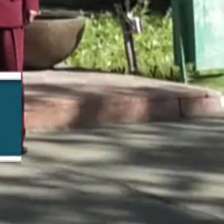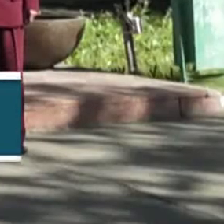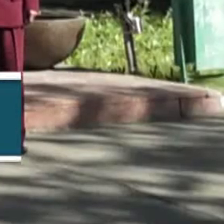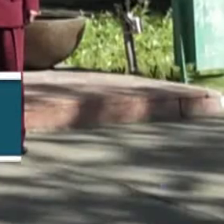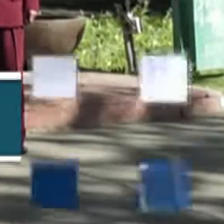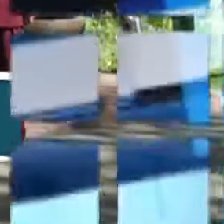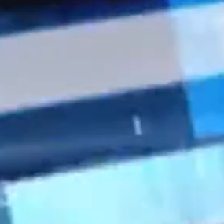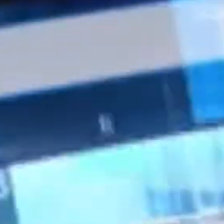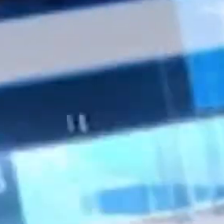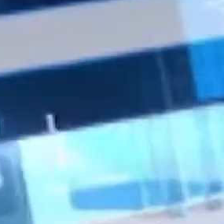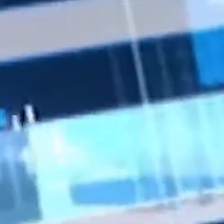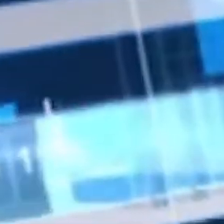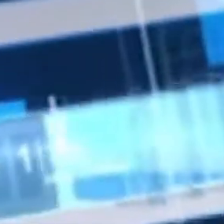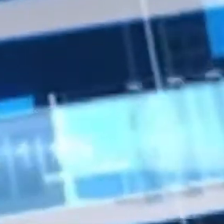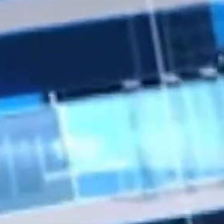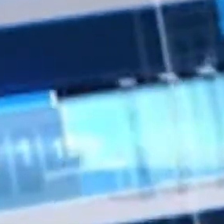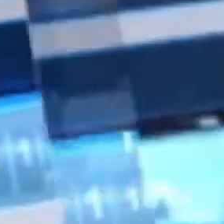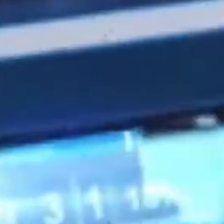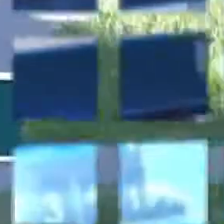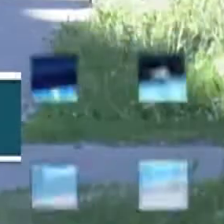тағзым етті.